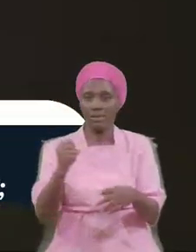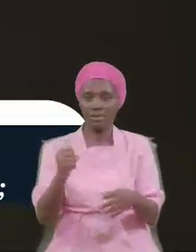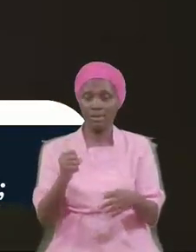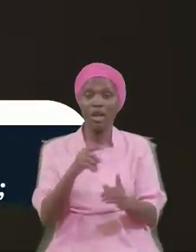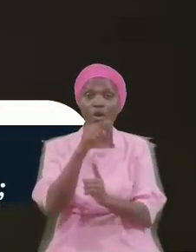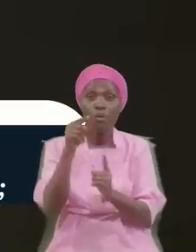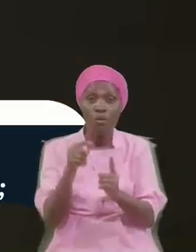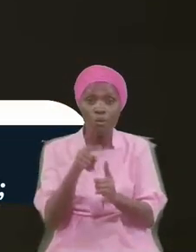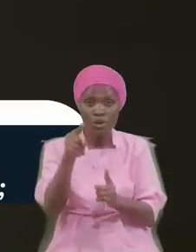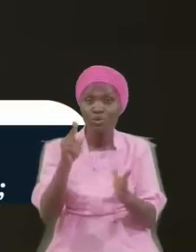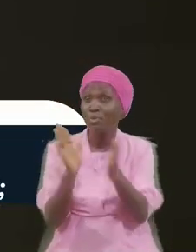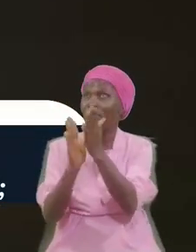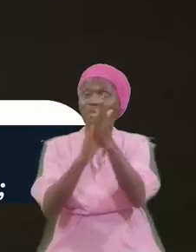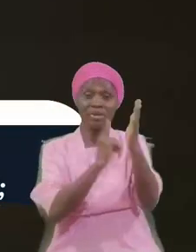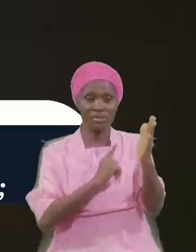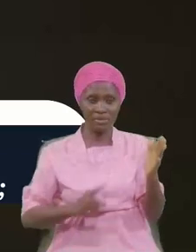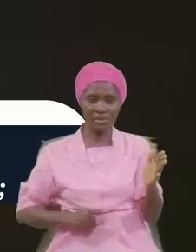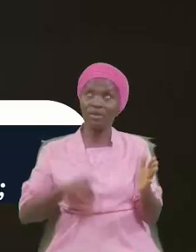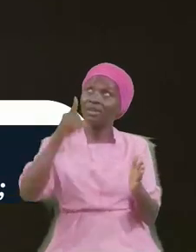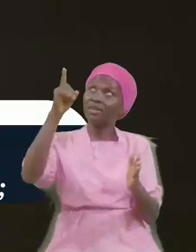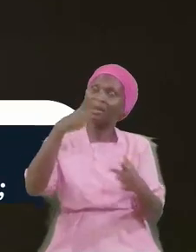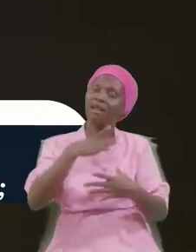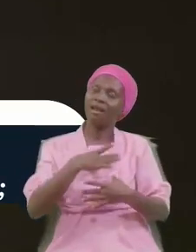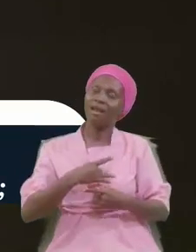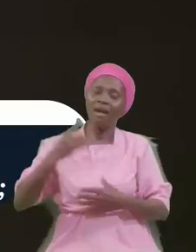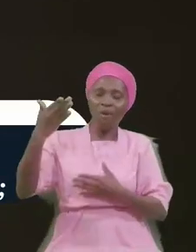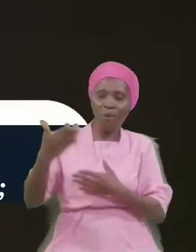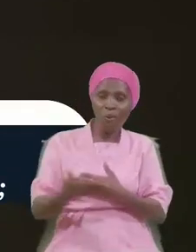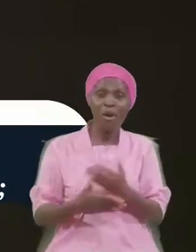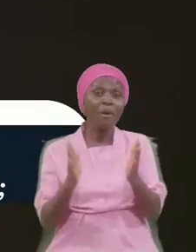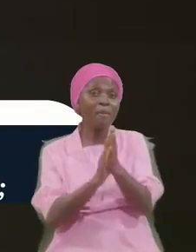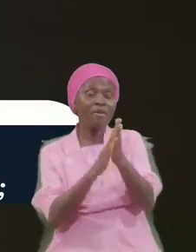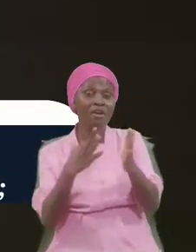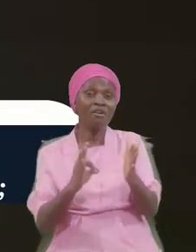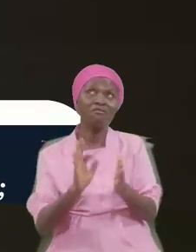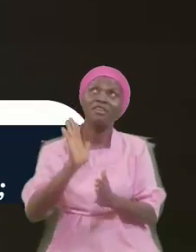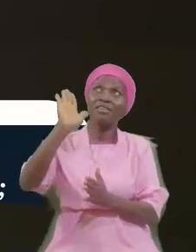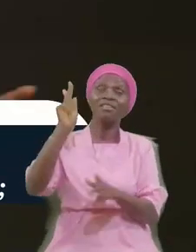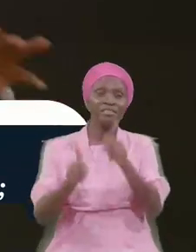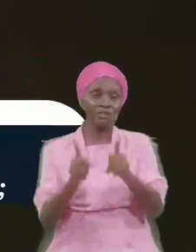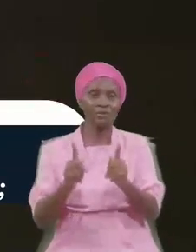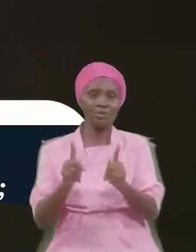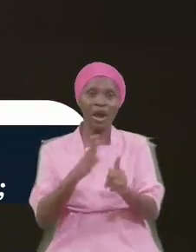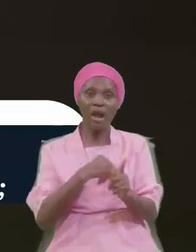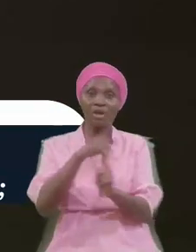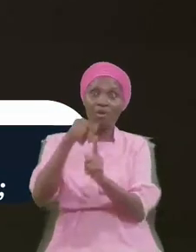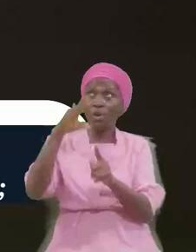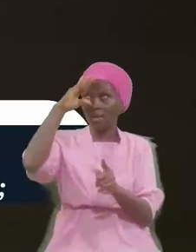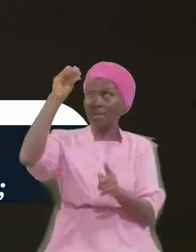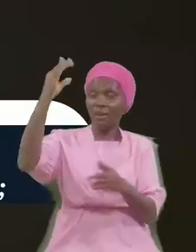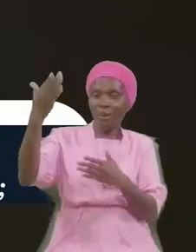vous louez le Seigneur, il siège dans les louanges de son peuple. Et quand il siège dans les